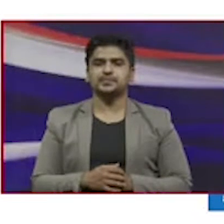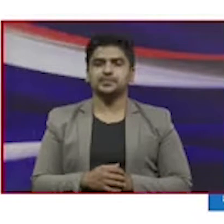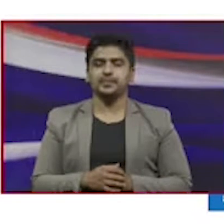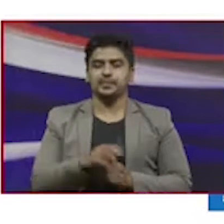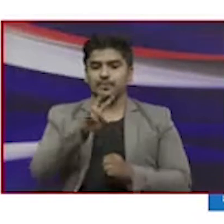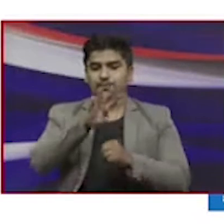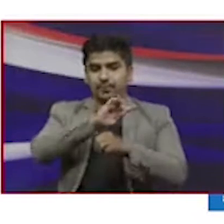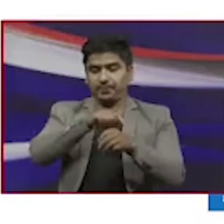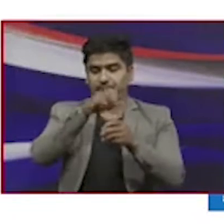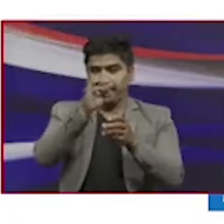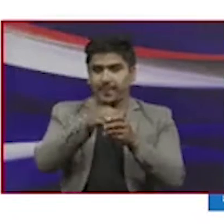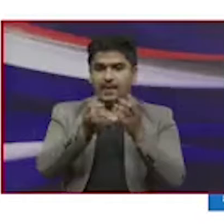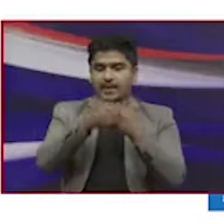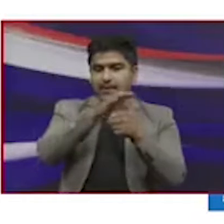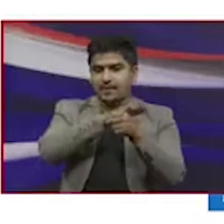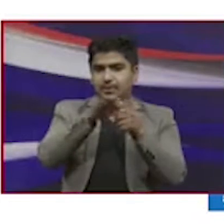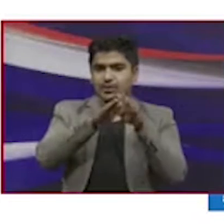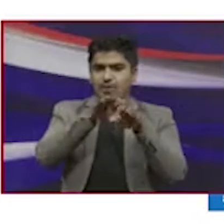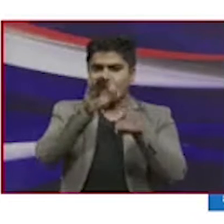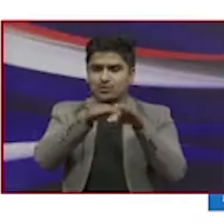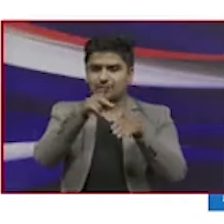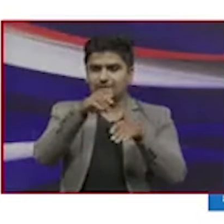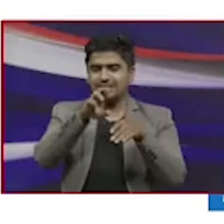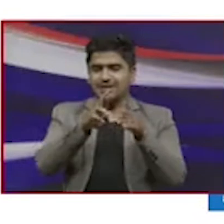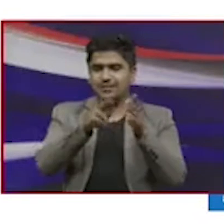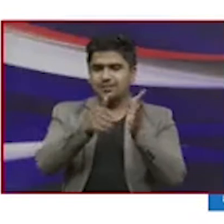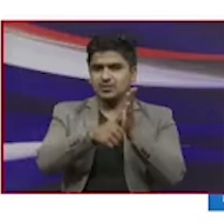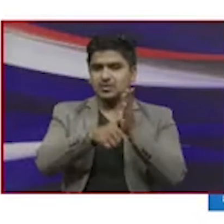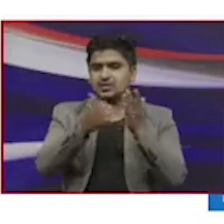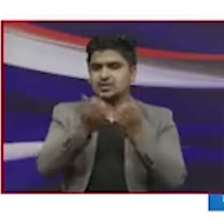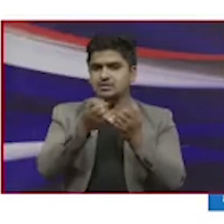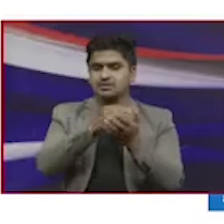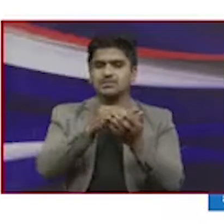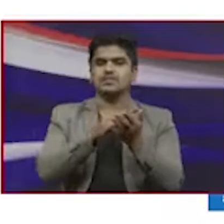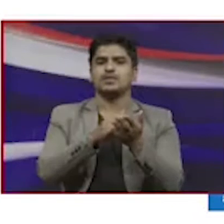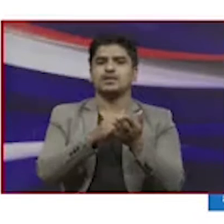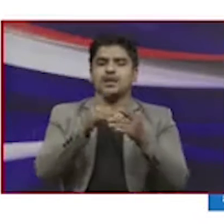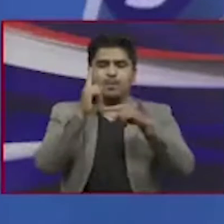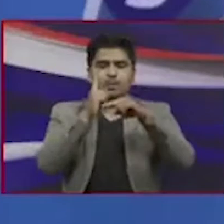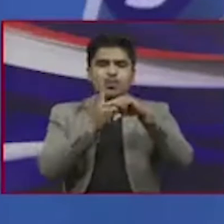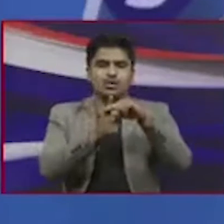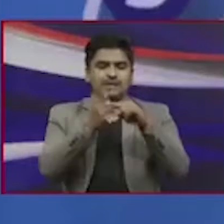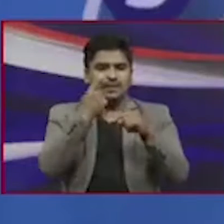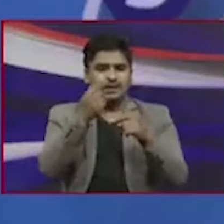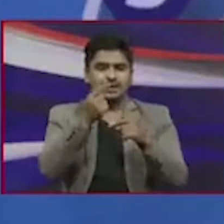गत 24 घण्टाको देशभरको औसत पिसिआर परीक्षण गरिएका मध्ये पोजिटिभ पत्ता लाग्ने